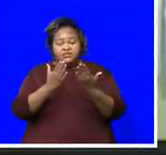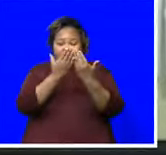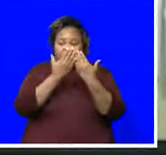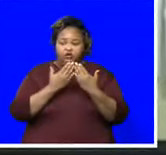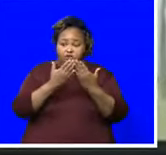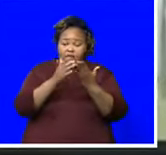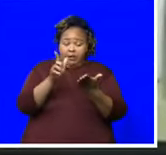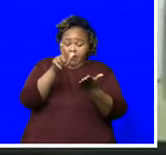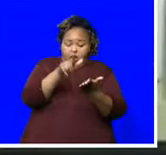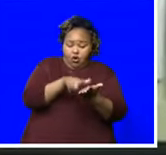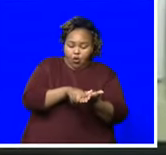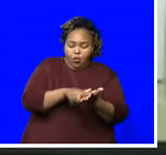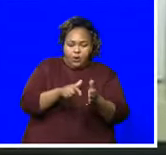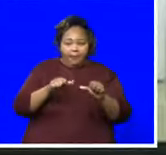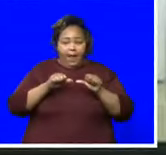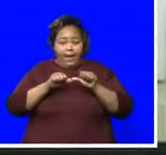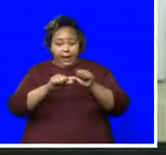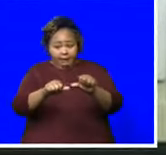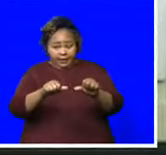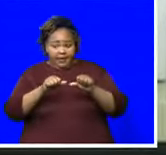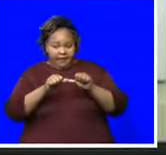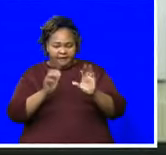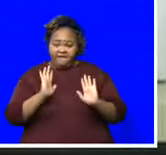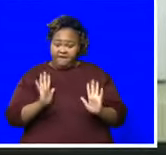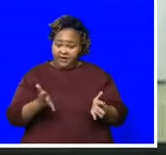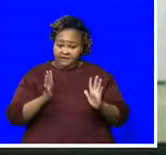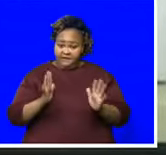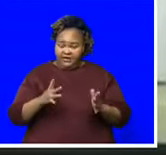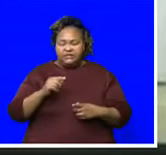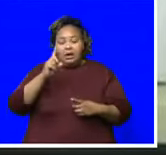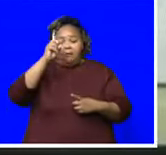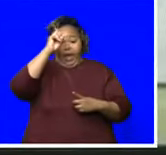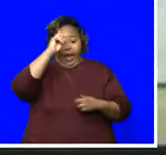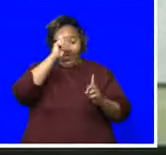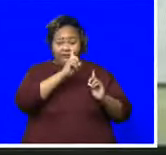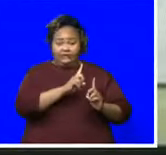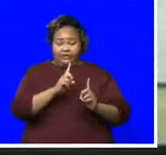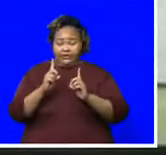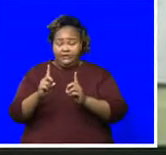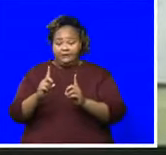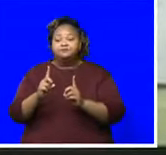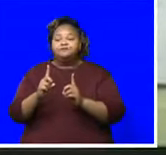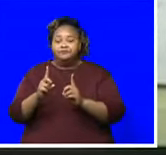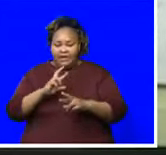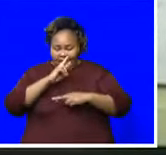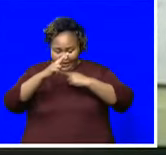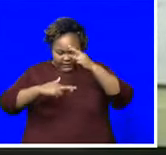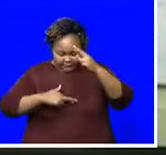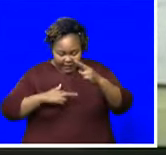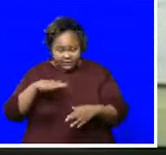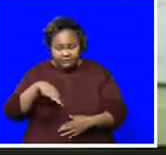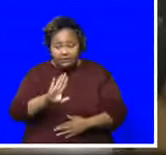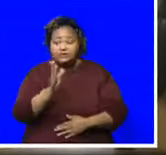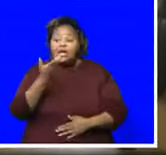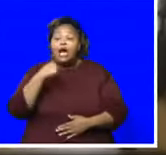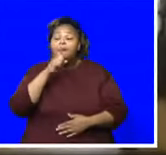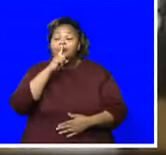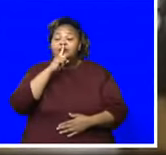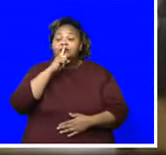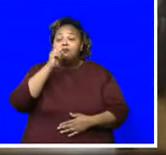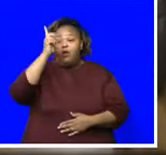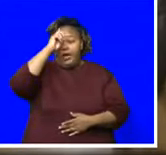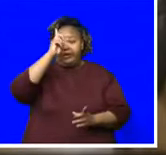bothishela labakhulu bayilandzele nabasasebenza. Behle bawukhohlwa lo